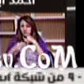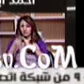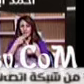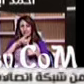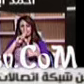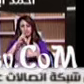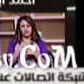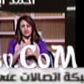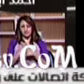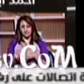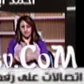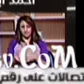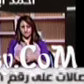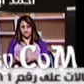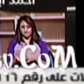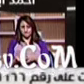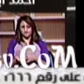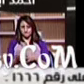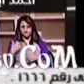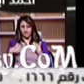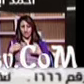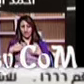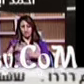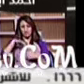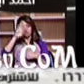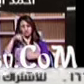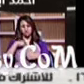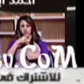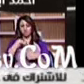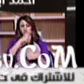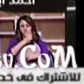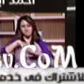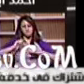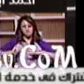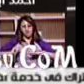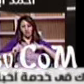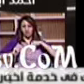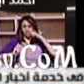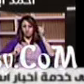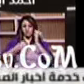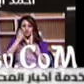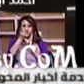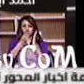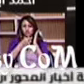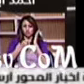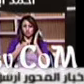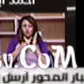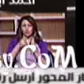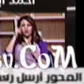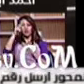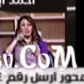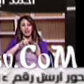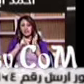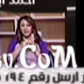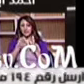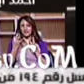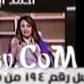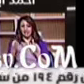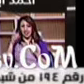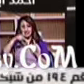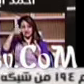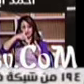المجذوب اللي نشر ده وانت يعني اخدت اجراءاتك القانونيه حياله انا عايز اسالك 30/6 القادم يعني ايه المخاوف لدى